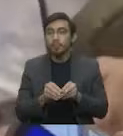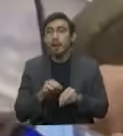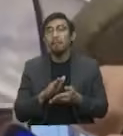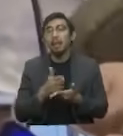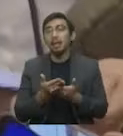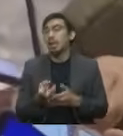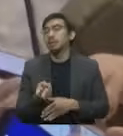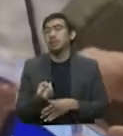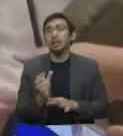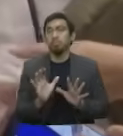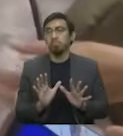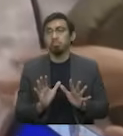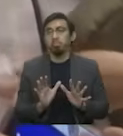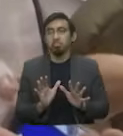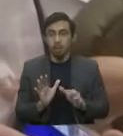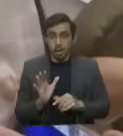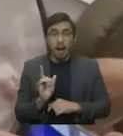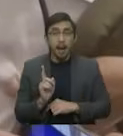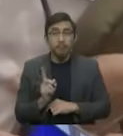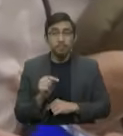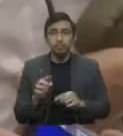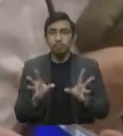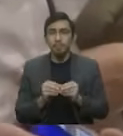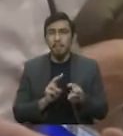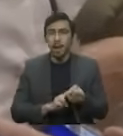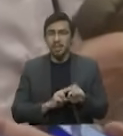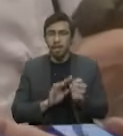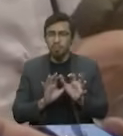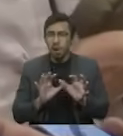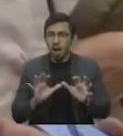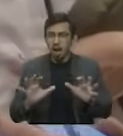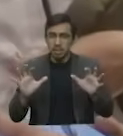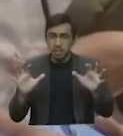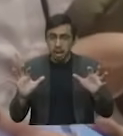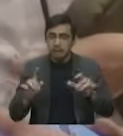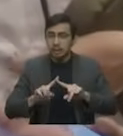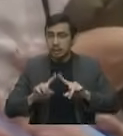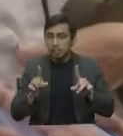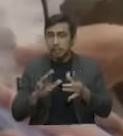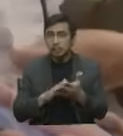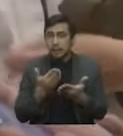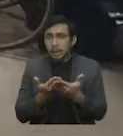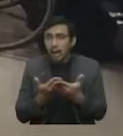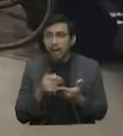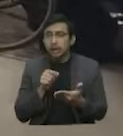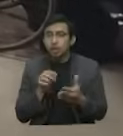rendah. Itu sebabnya kita lihat kenapa yang masuk rumah sakit dan sampai meninggal itu sampai sekarang sangat